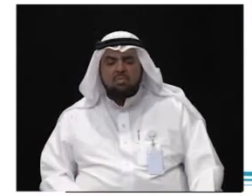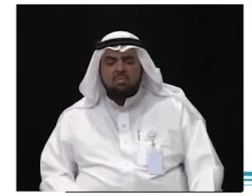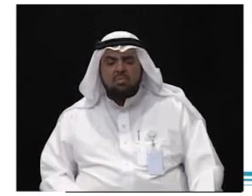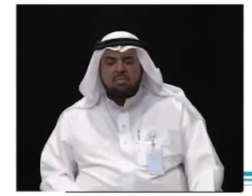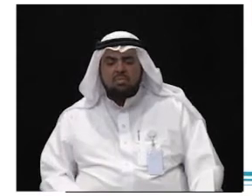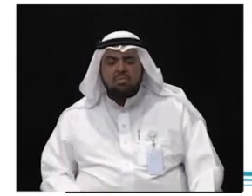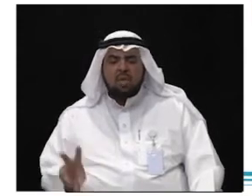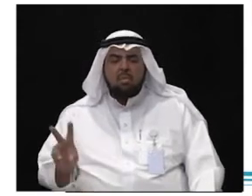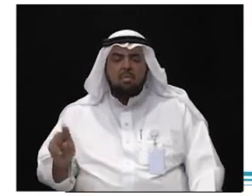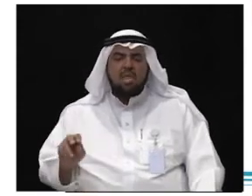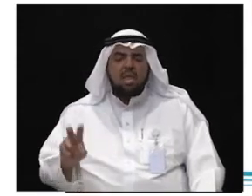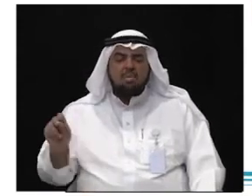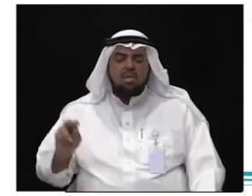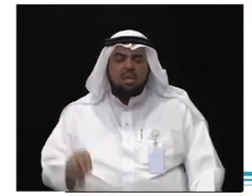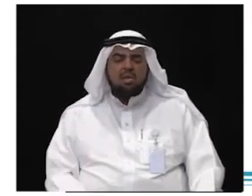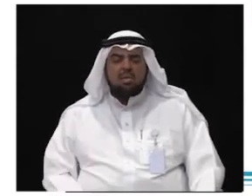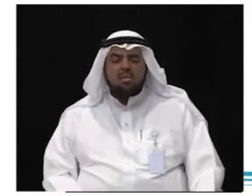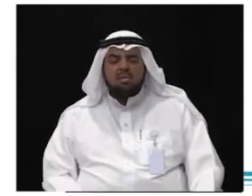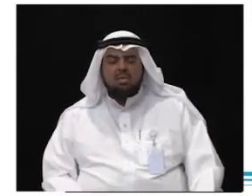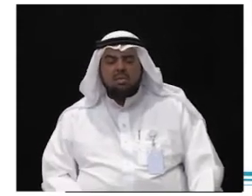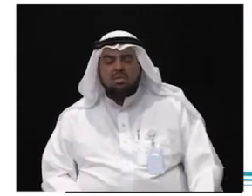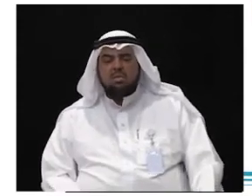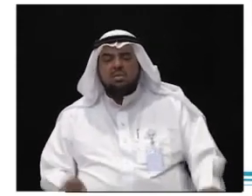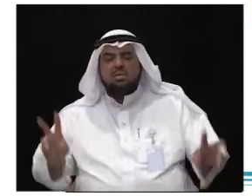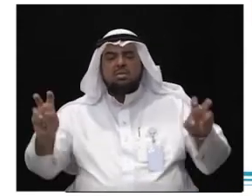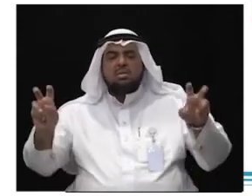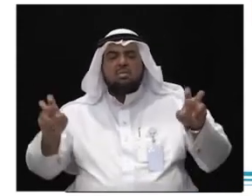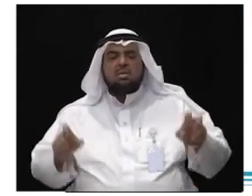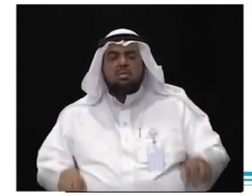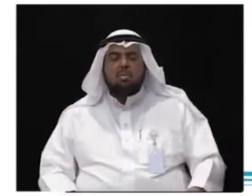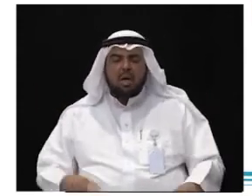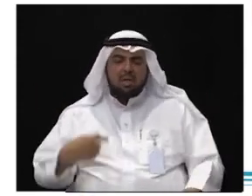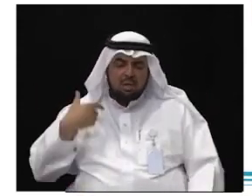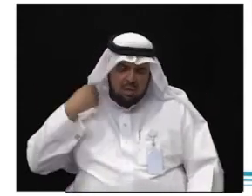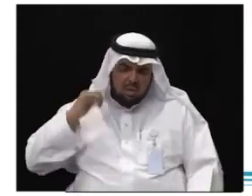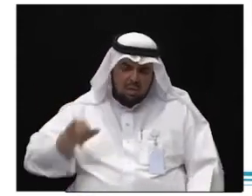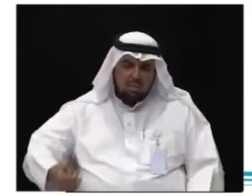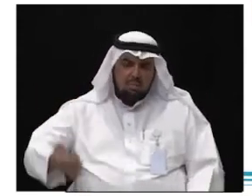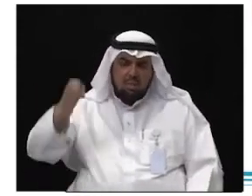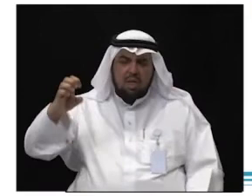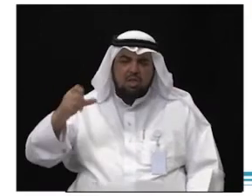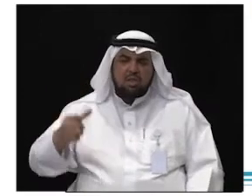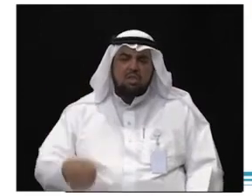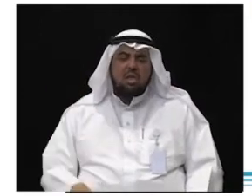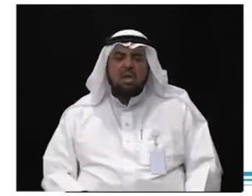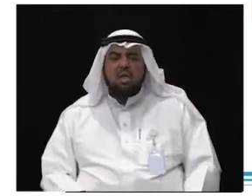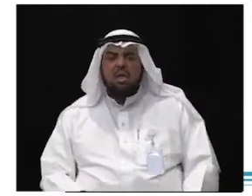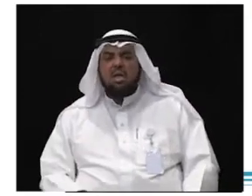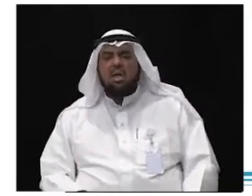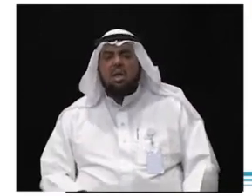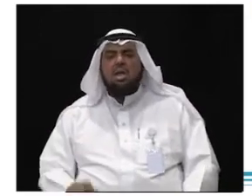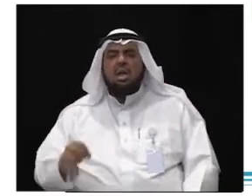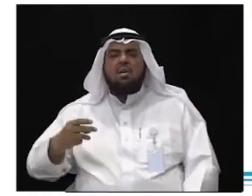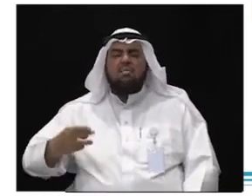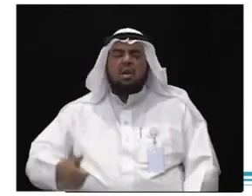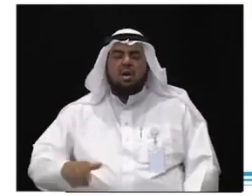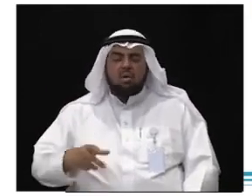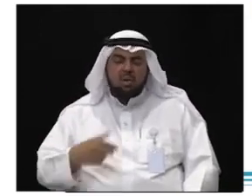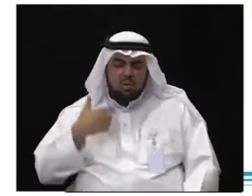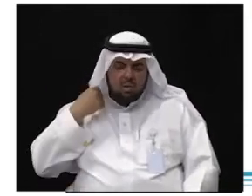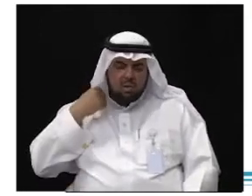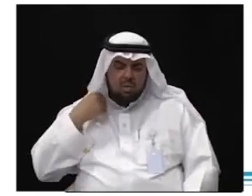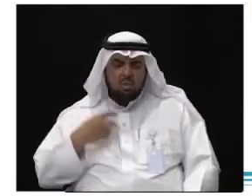الذي يظهر أمامكم تم إسناد كلمة ماجد إلى المتغير var1، وتم إسناد الرقم 10